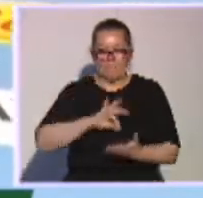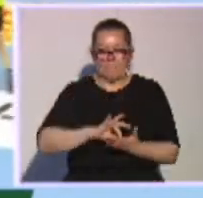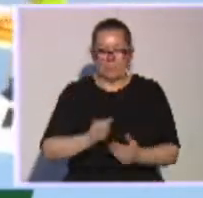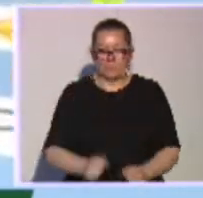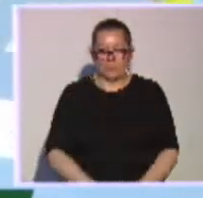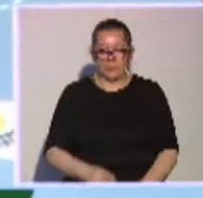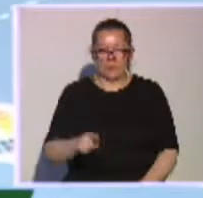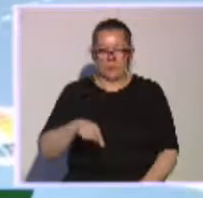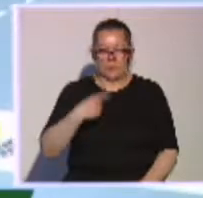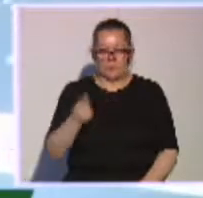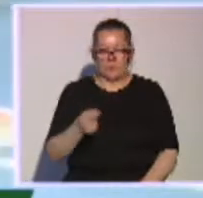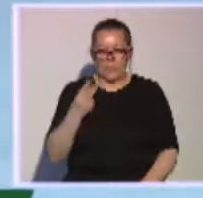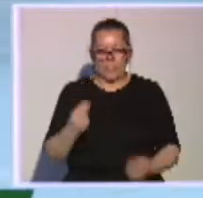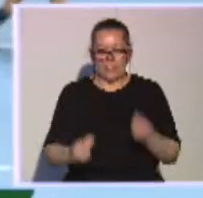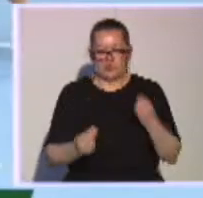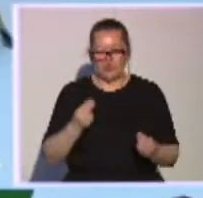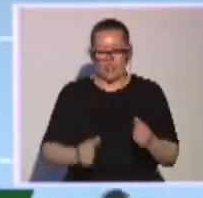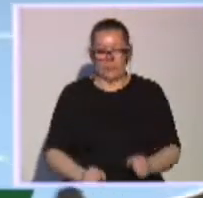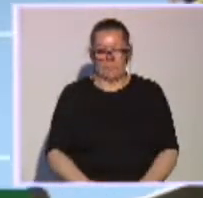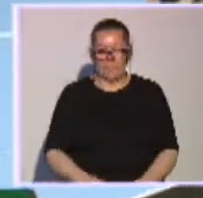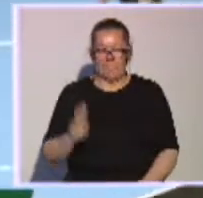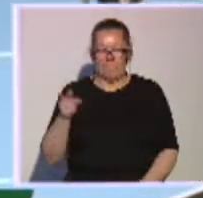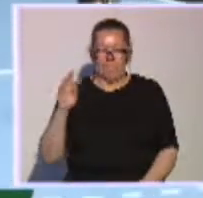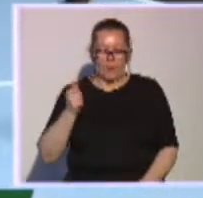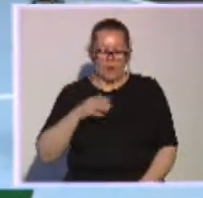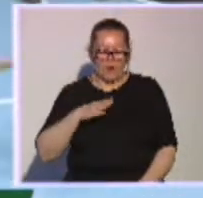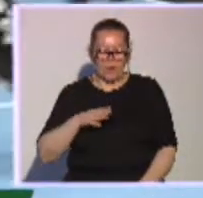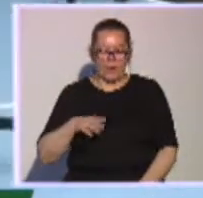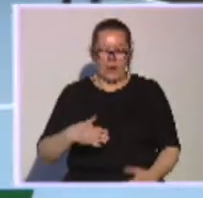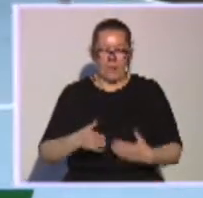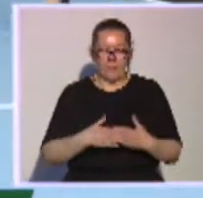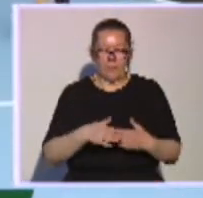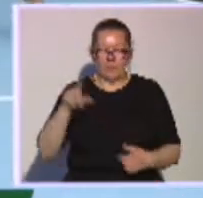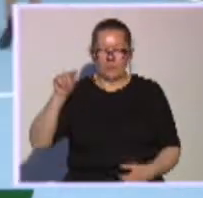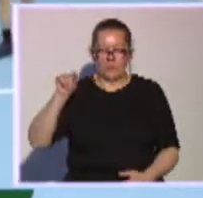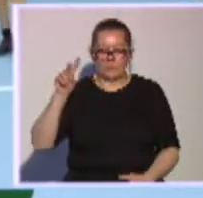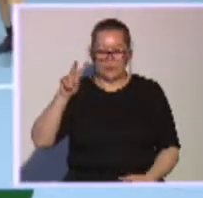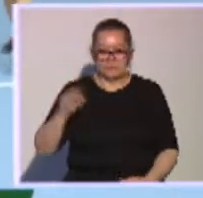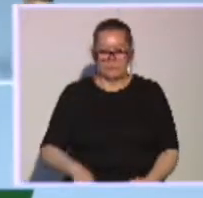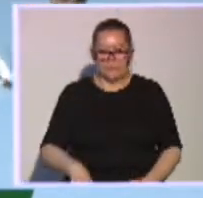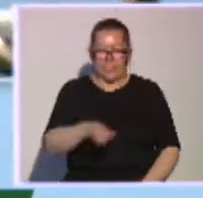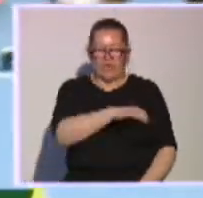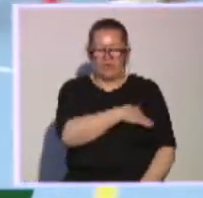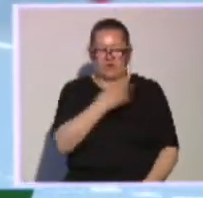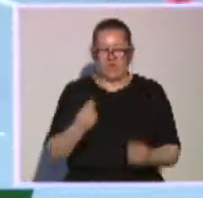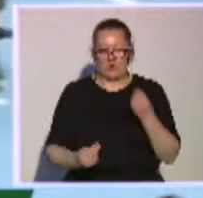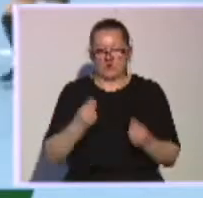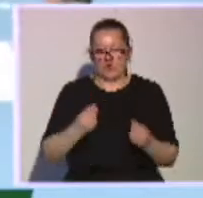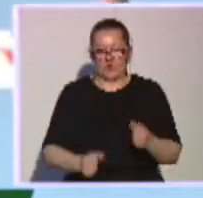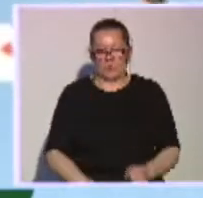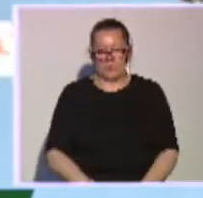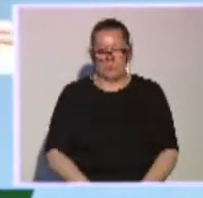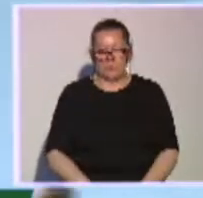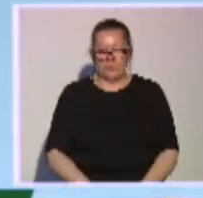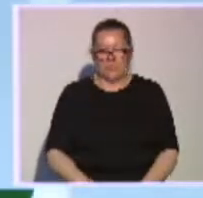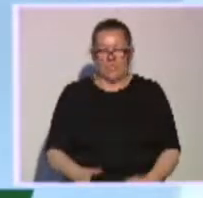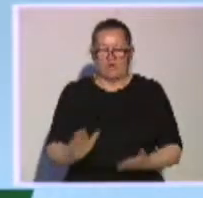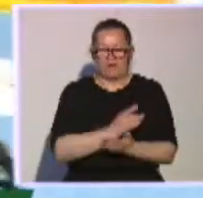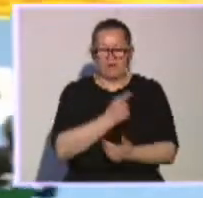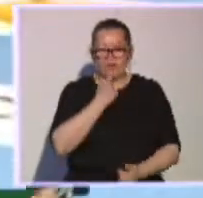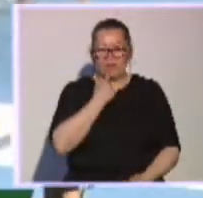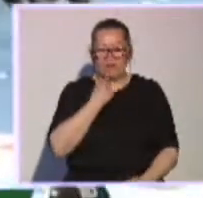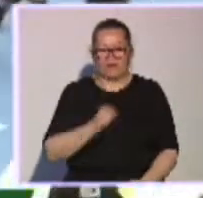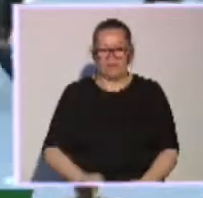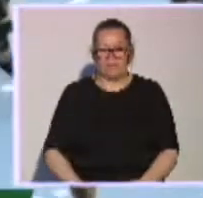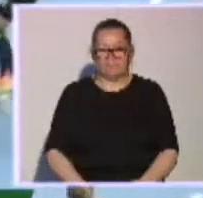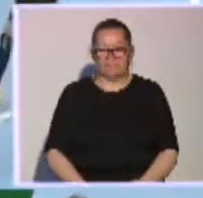după repriza secundă, sportivele antrenate de Burcea și-au dublat avantajul. Astfel că la finalul jocului, tabela de marcaj indica o victorie extrem de